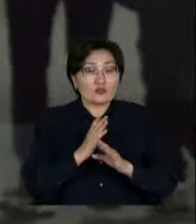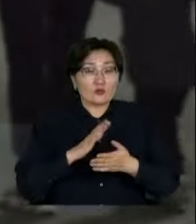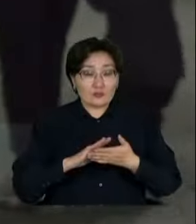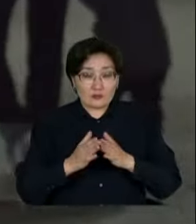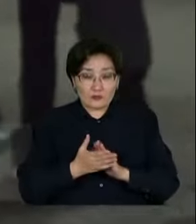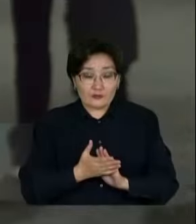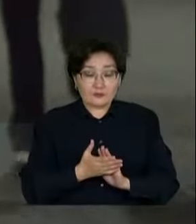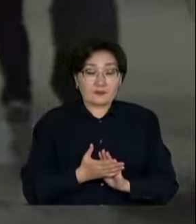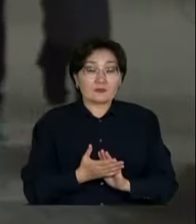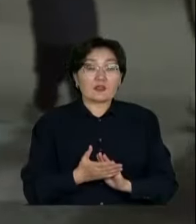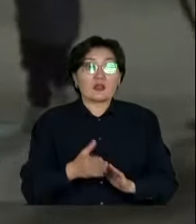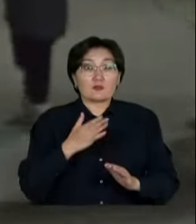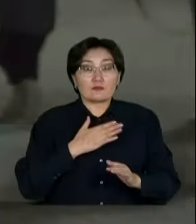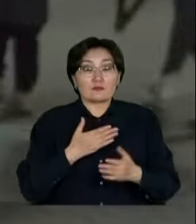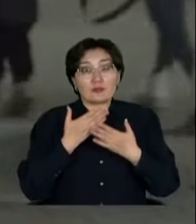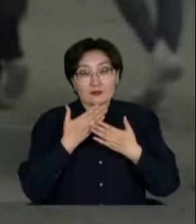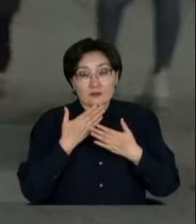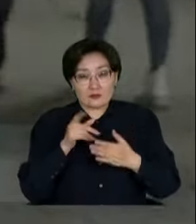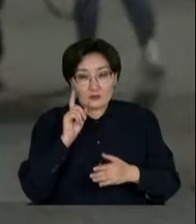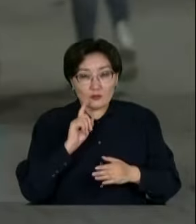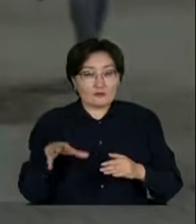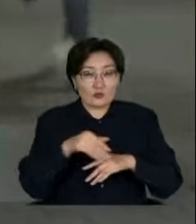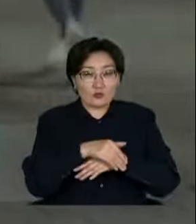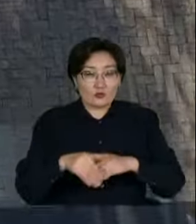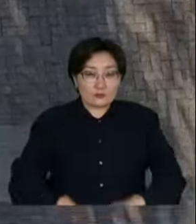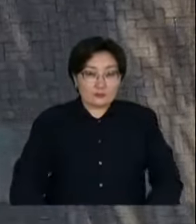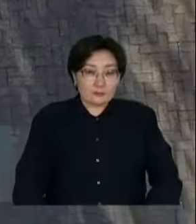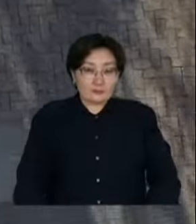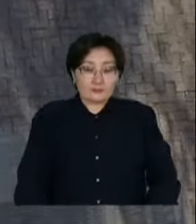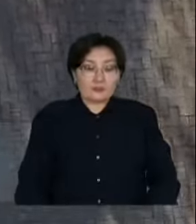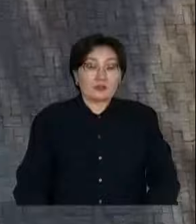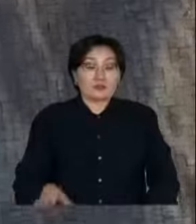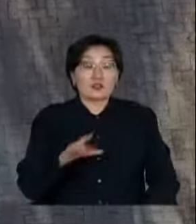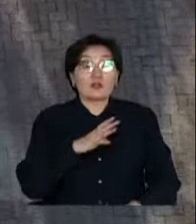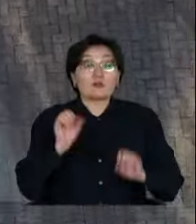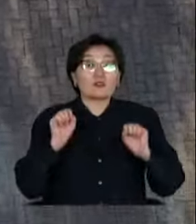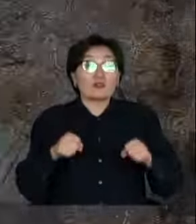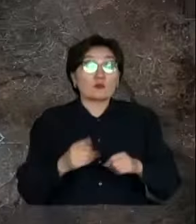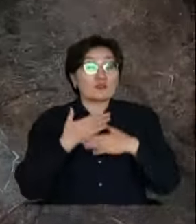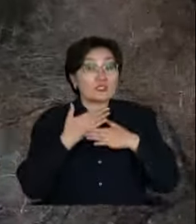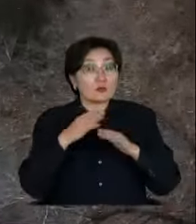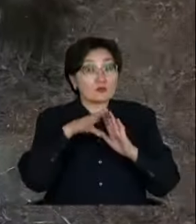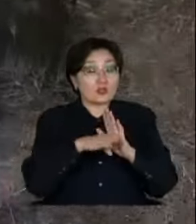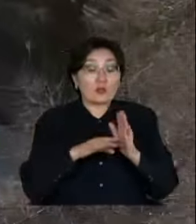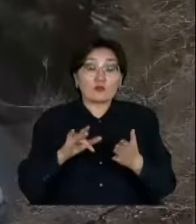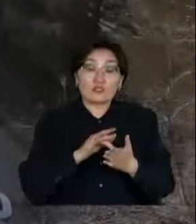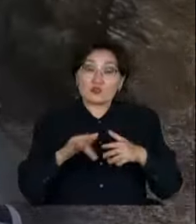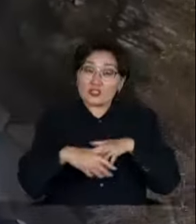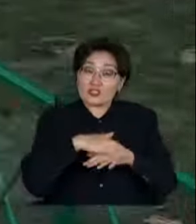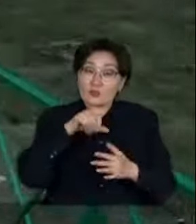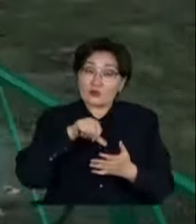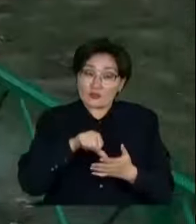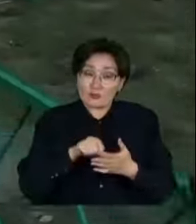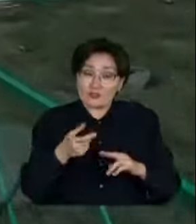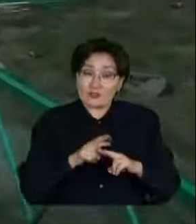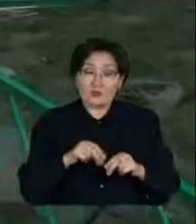действует. И приятный запах по всей улице. Все это стало возможным благодаря программе «Бюджет народного участия».